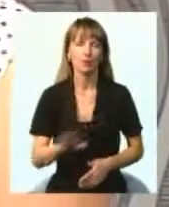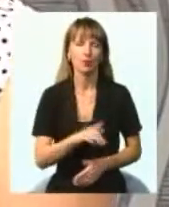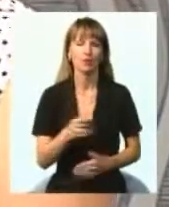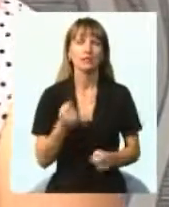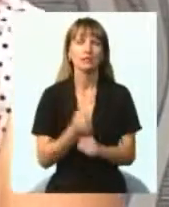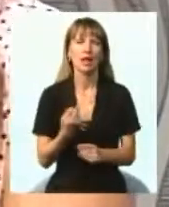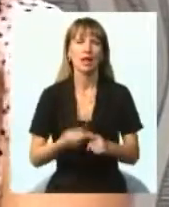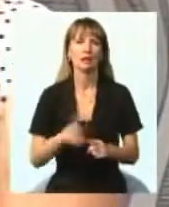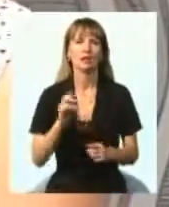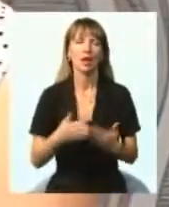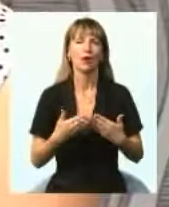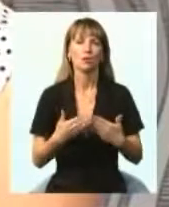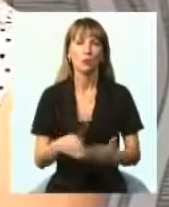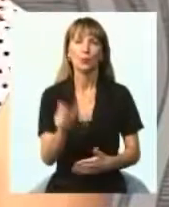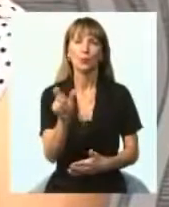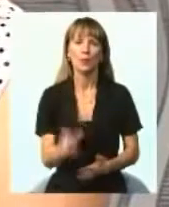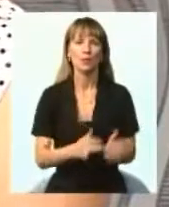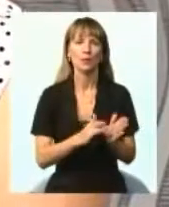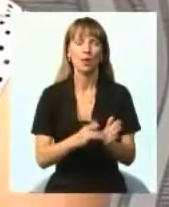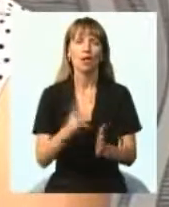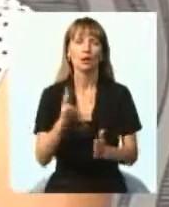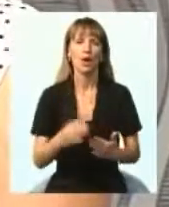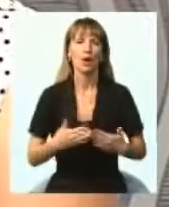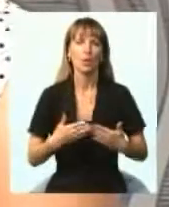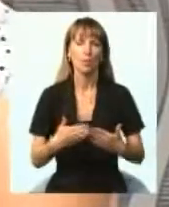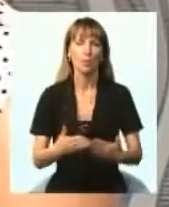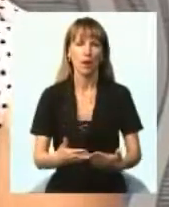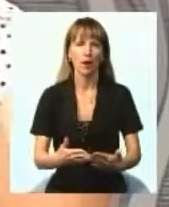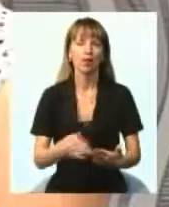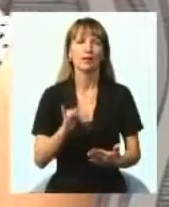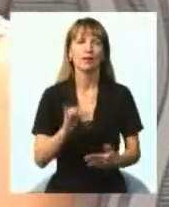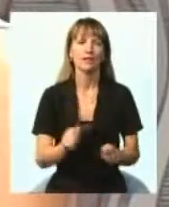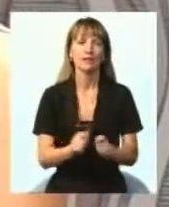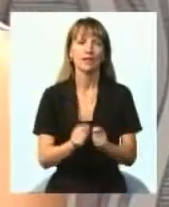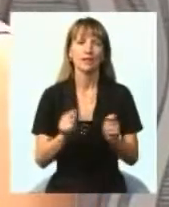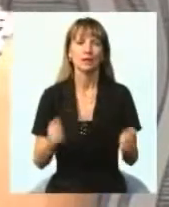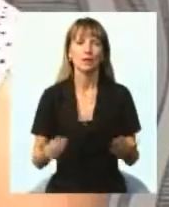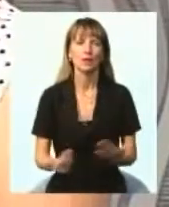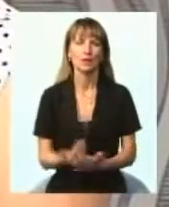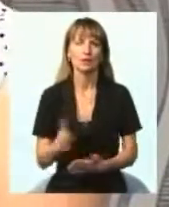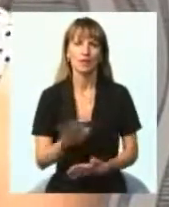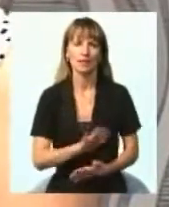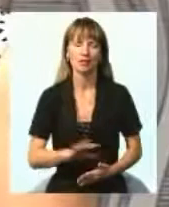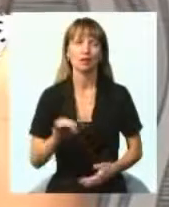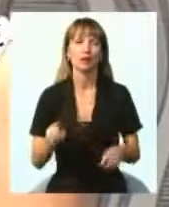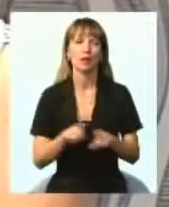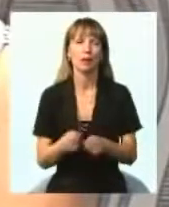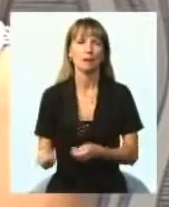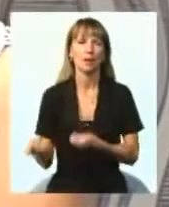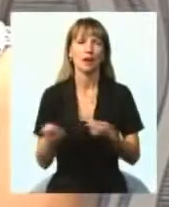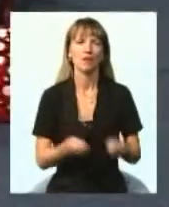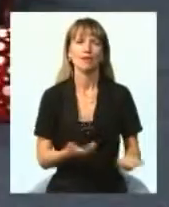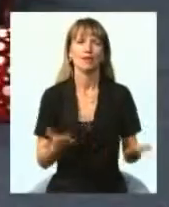дійсно, люди навіть подорожують на кораблях, на певних суднах, вони відкривають нові території, а також ще перевозять якийсь